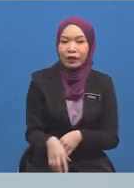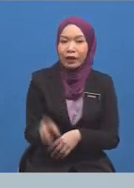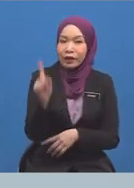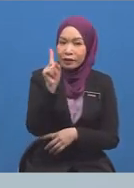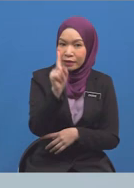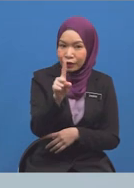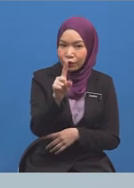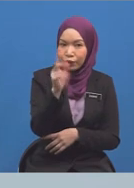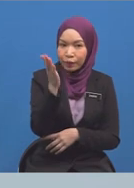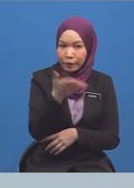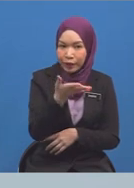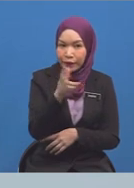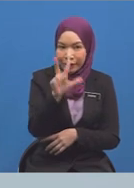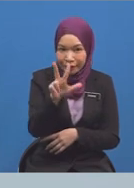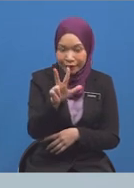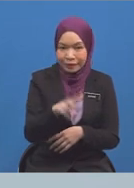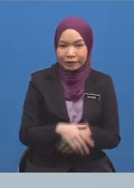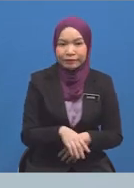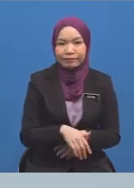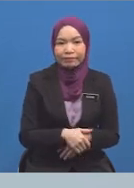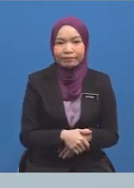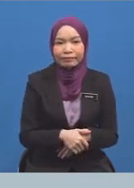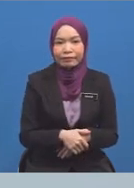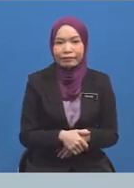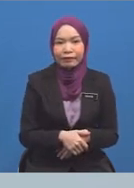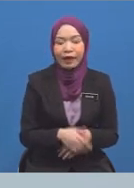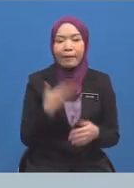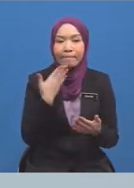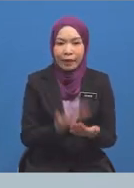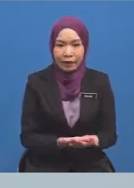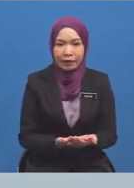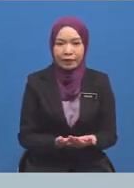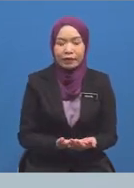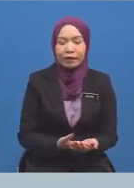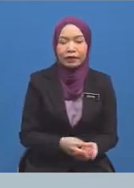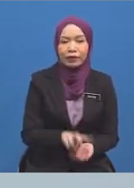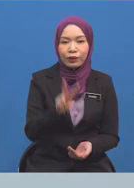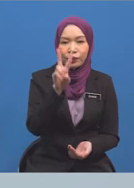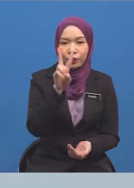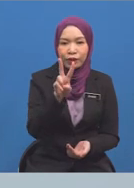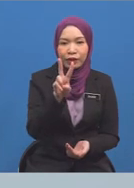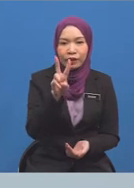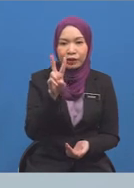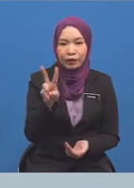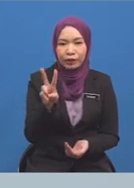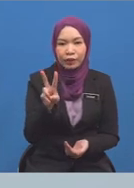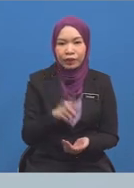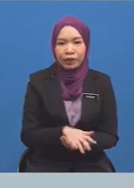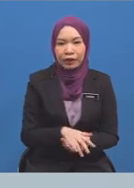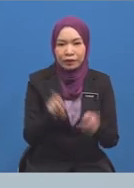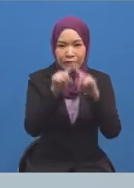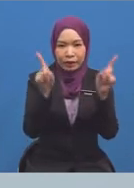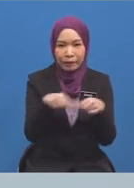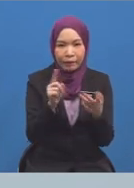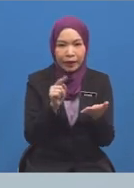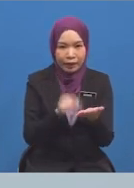Gan baila ke-22 segiempat ini the bagikan kepada tiga bagian